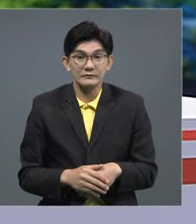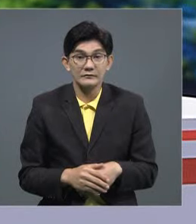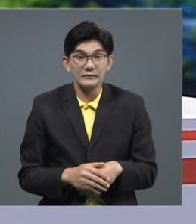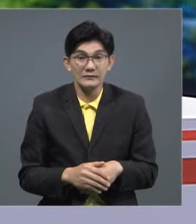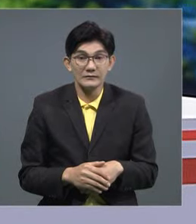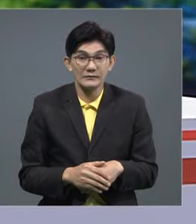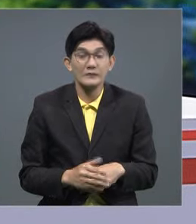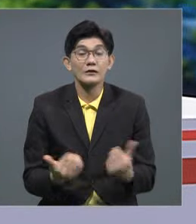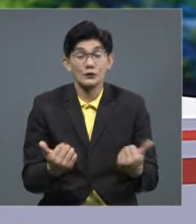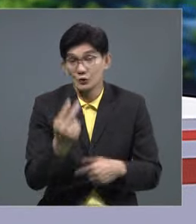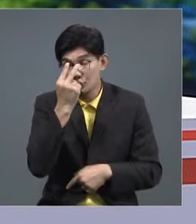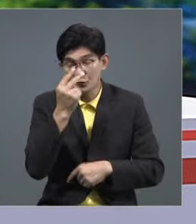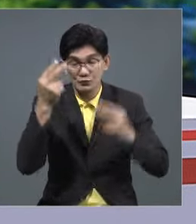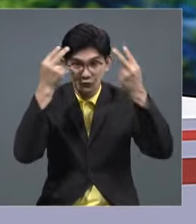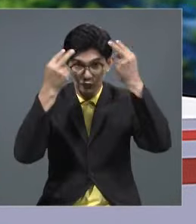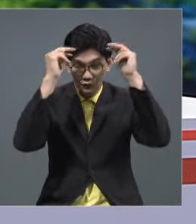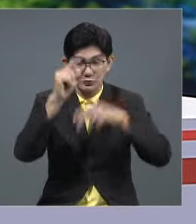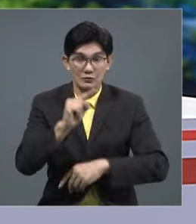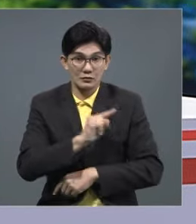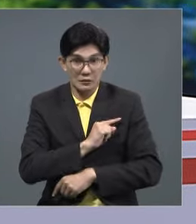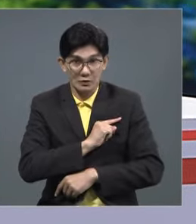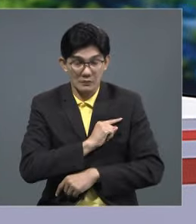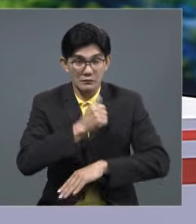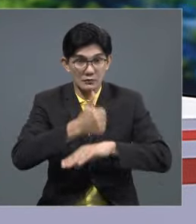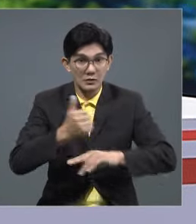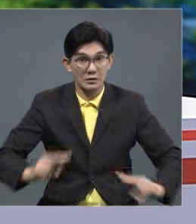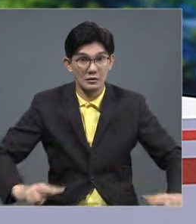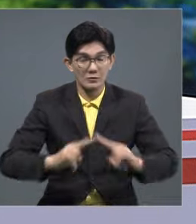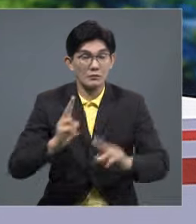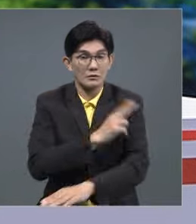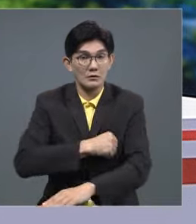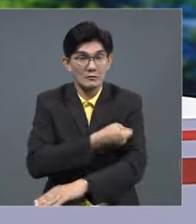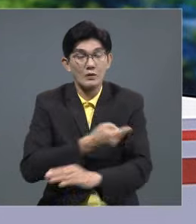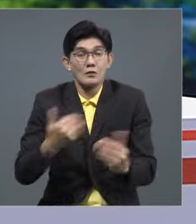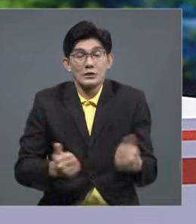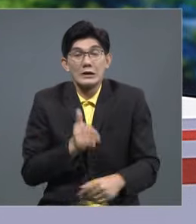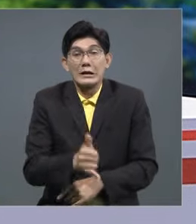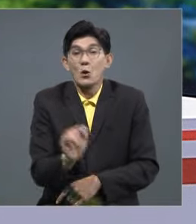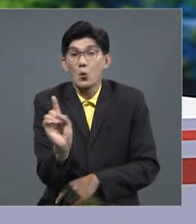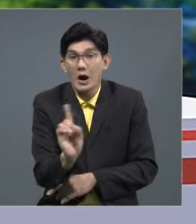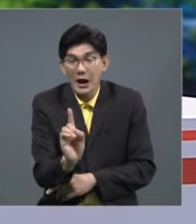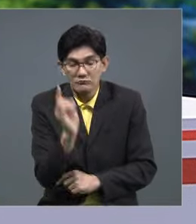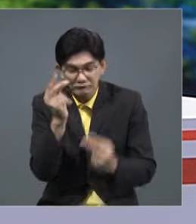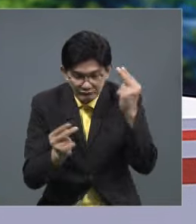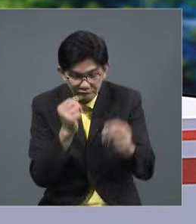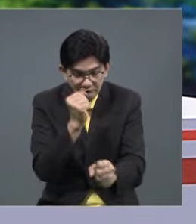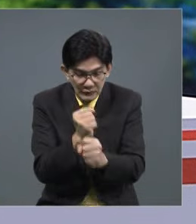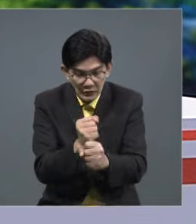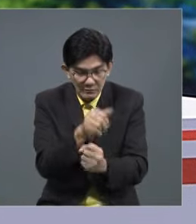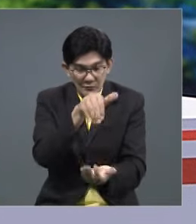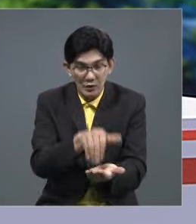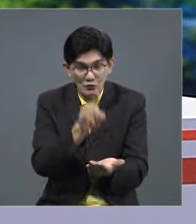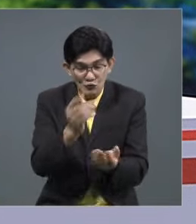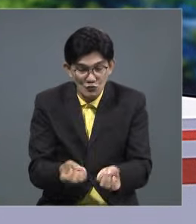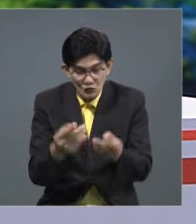ช่วงนี้พาคุณผู้ชมไปติดตามภารกิจของนายกรัฐมนตรีนะคะแล้วก็รัฐมนตรีว่าการกระทรวงสาธารณสุขวันนี้จะลงพื้นที่ตรวจเยี่ยมการดำเนินงานของศูนย์ส่งต่